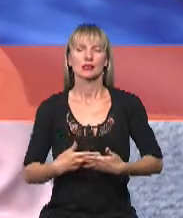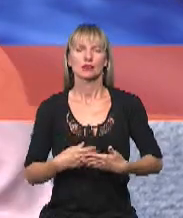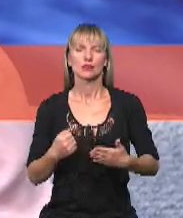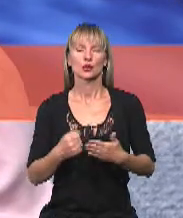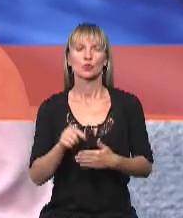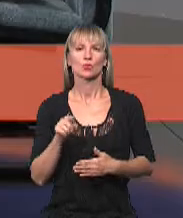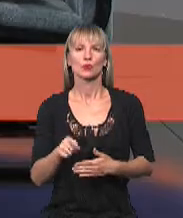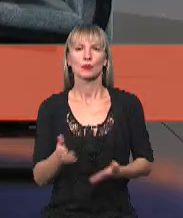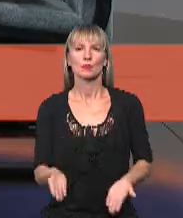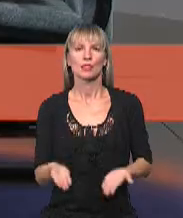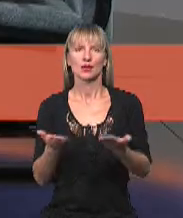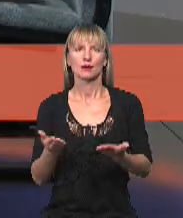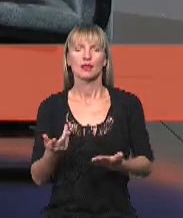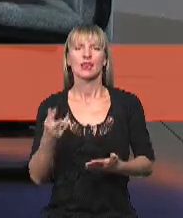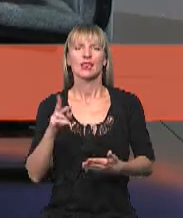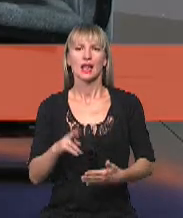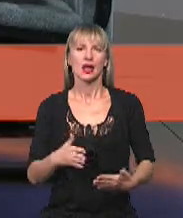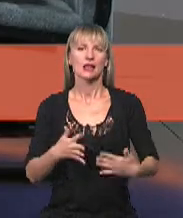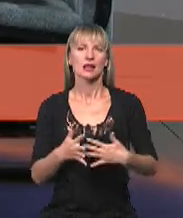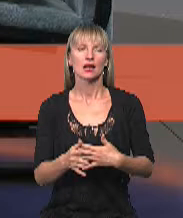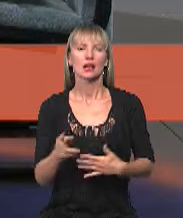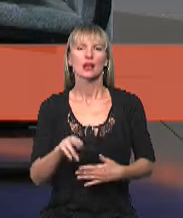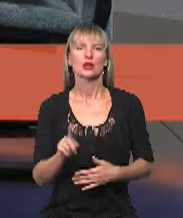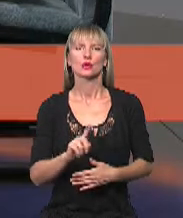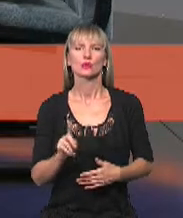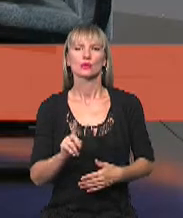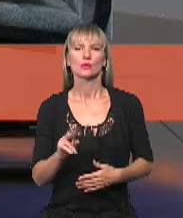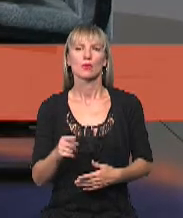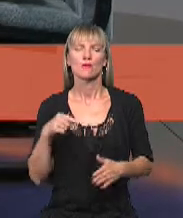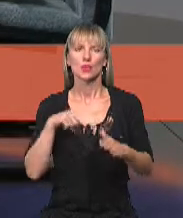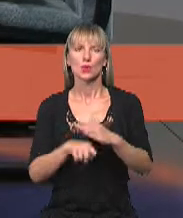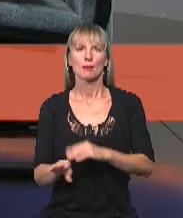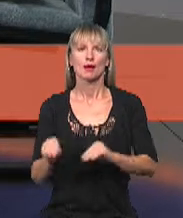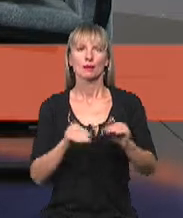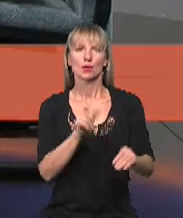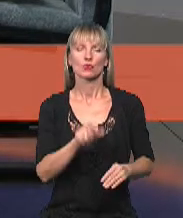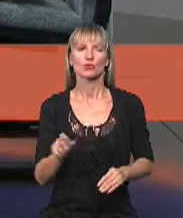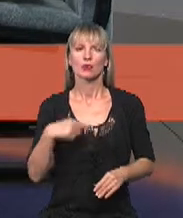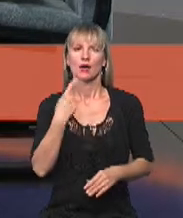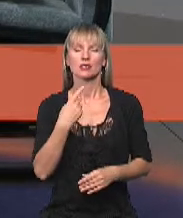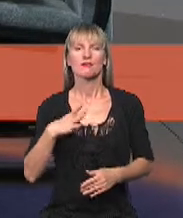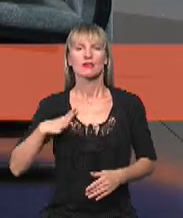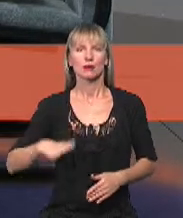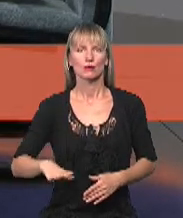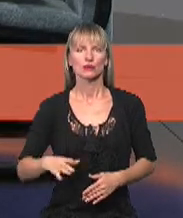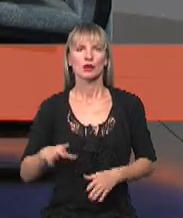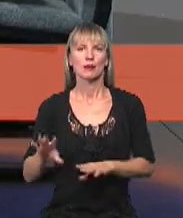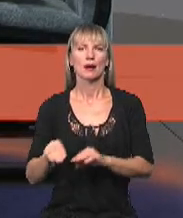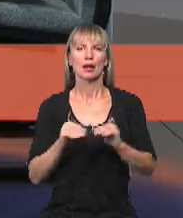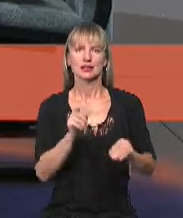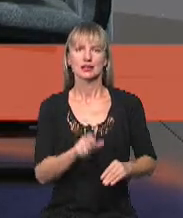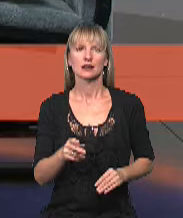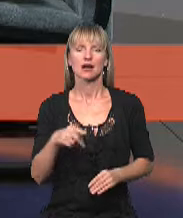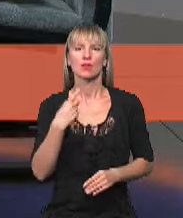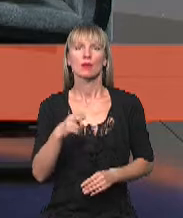піднімали. Невже для інтеграції, для того, щоб внутрішньопереміщені особи, ми кажемо, вимушені переселенці, ми кажемо